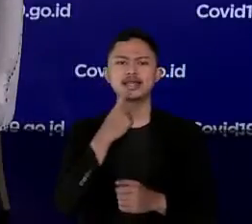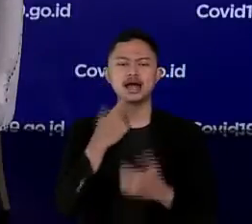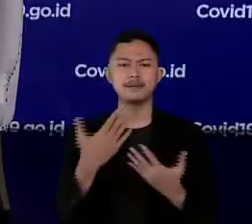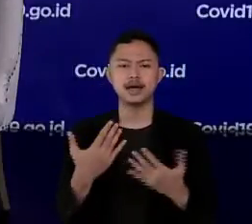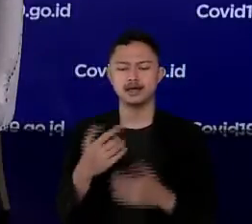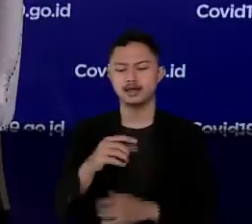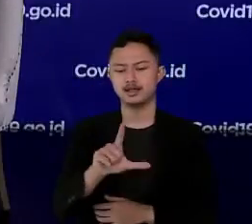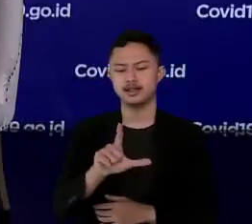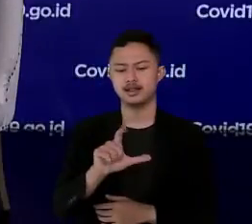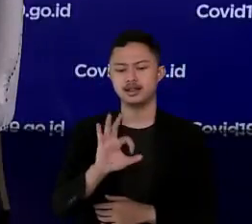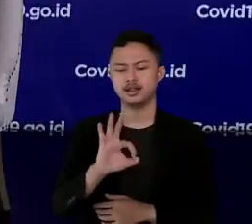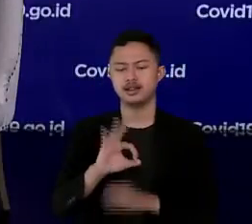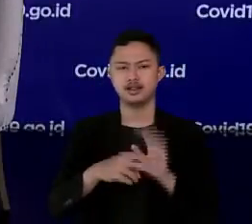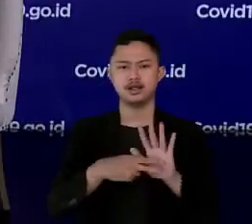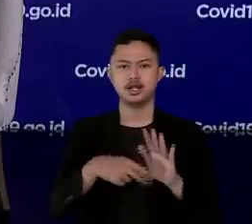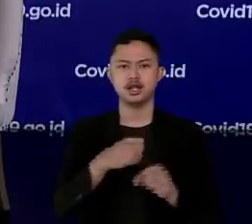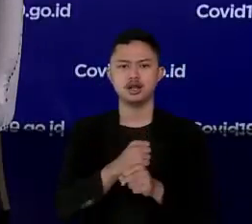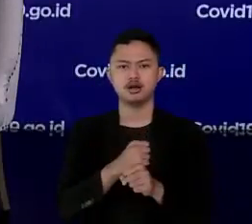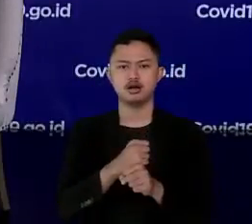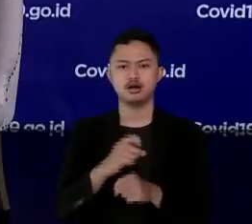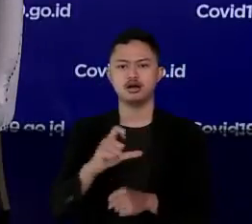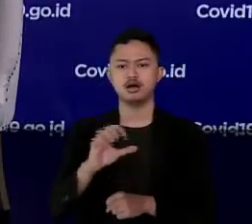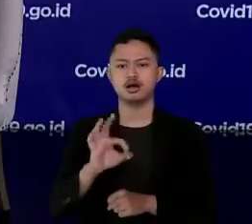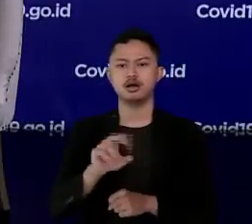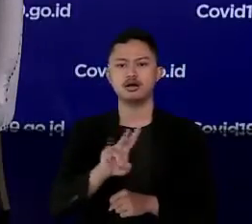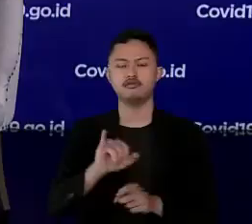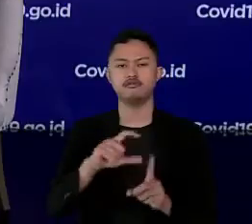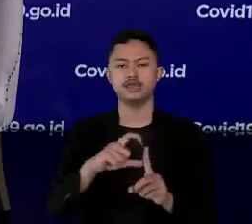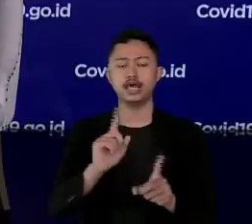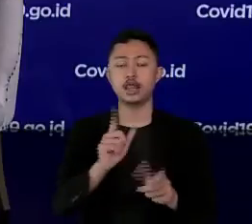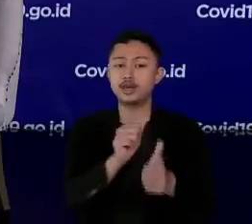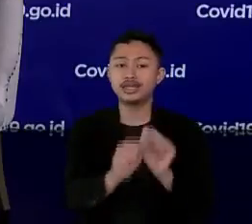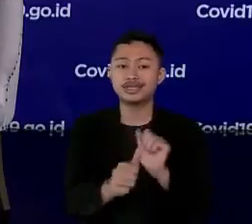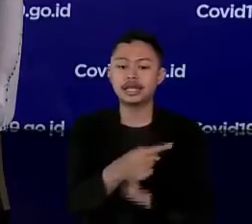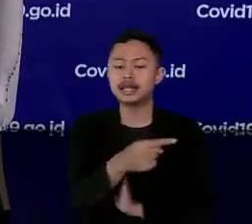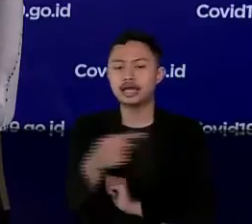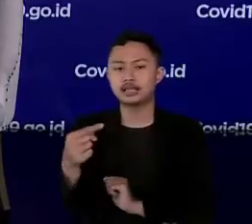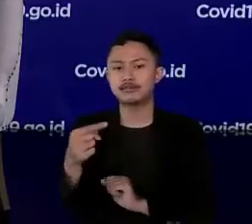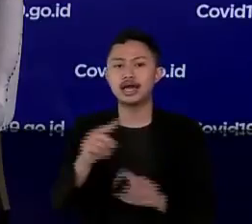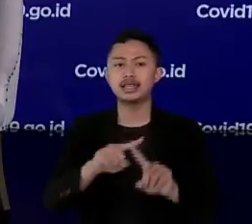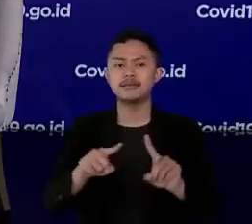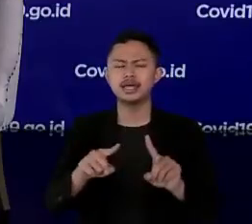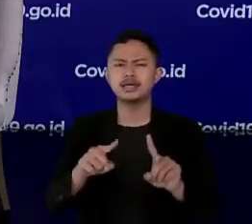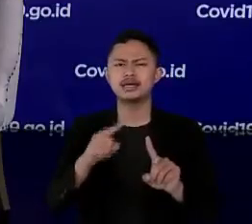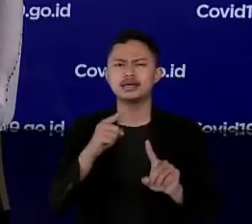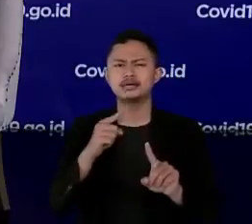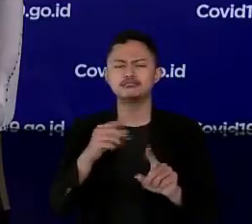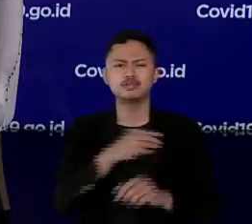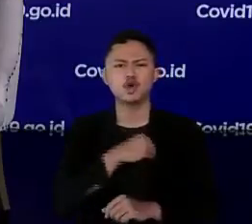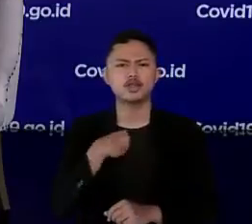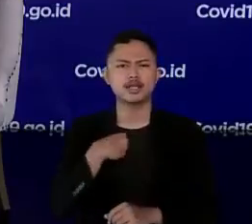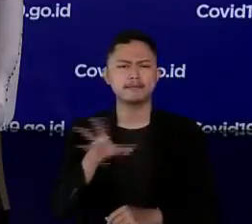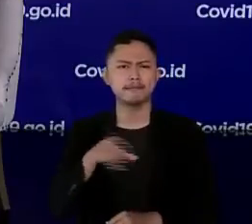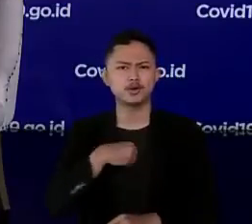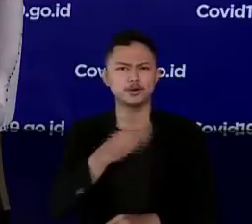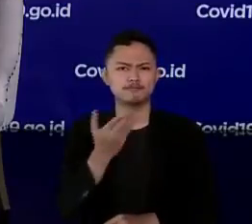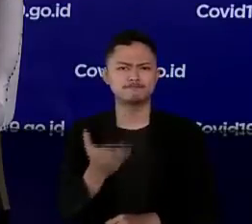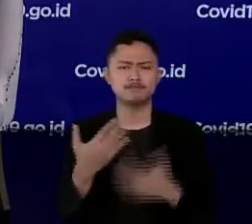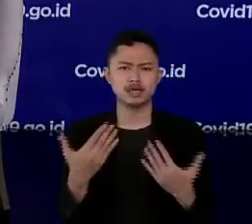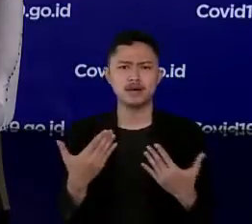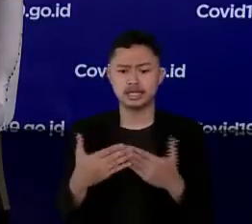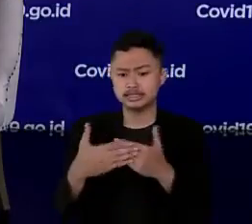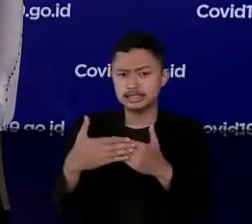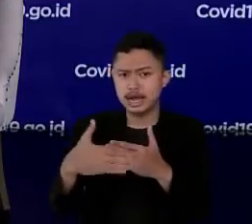Diniyah dokter kan kalau long covert dites itu negatif ya hasilnya ya betul ya tapi ia lantas Kalau dokter melihat nanti